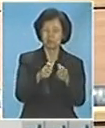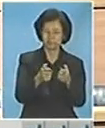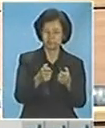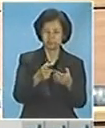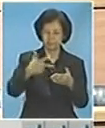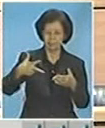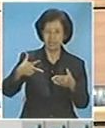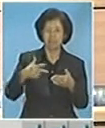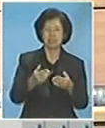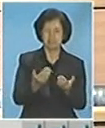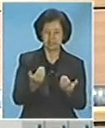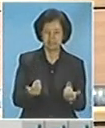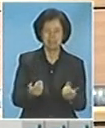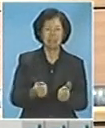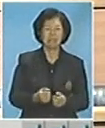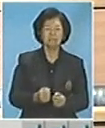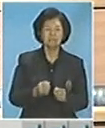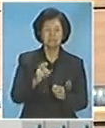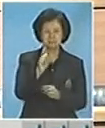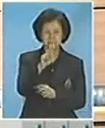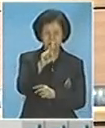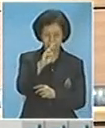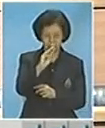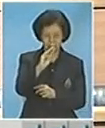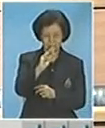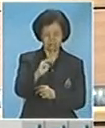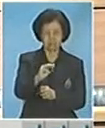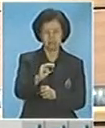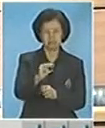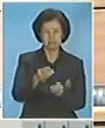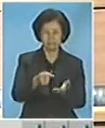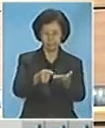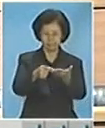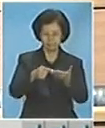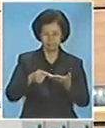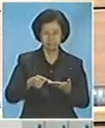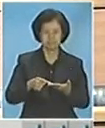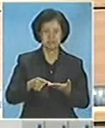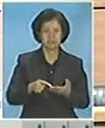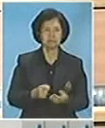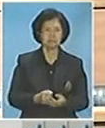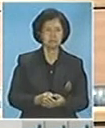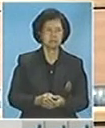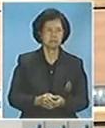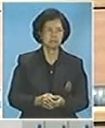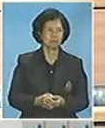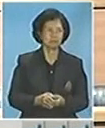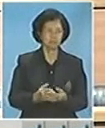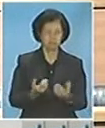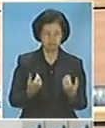พ.ศ.ซึ่งคณะรัฐมนตรีได้เสนอมาในครั้งนี้